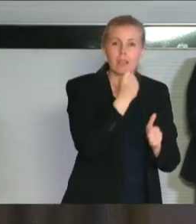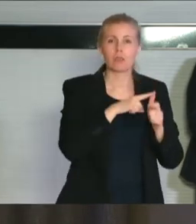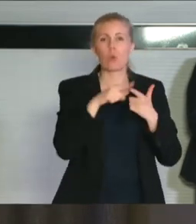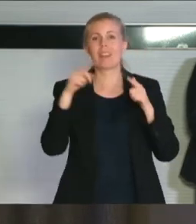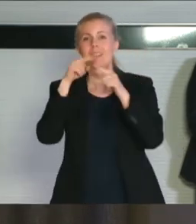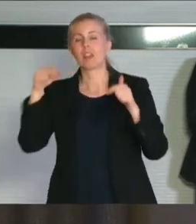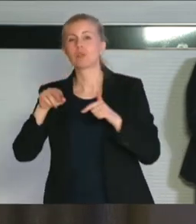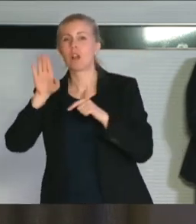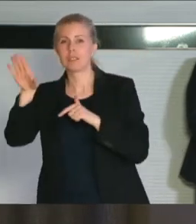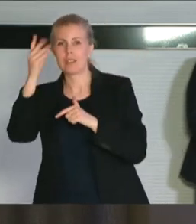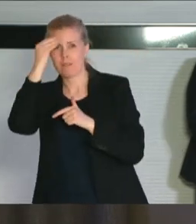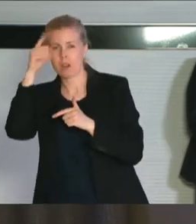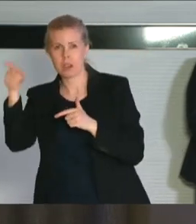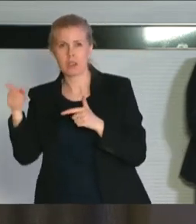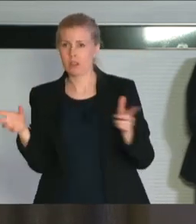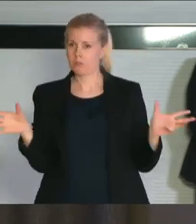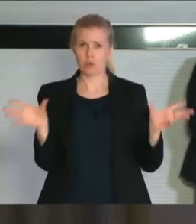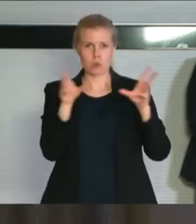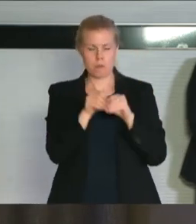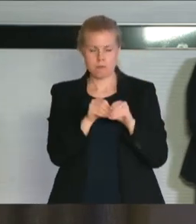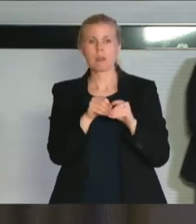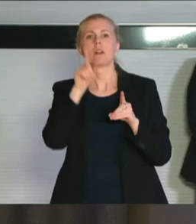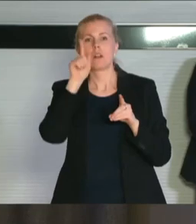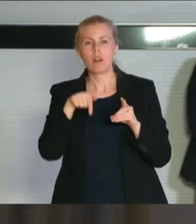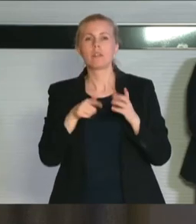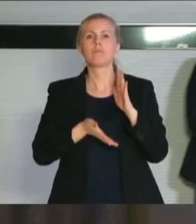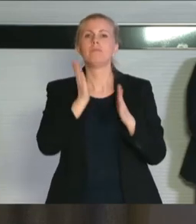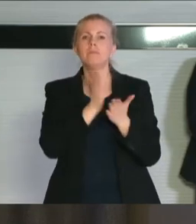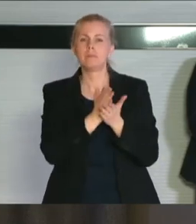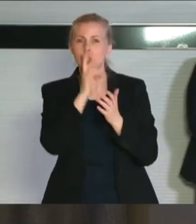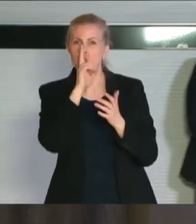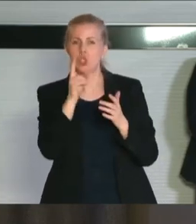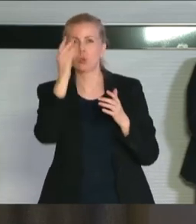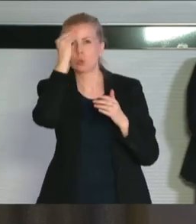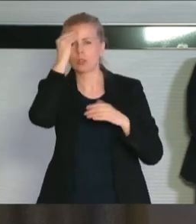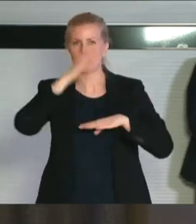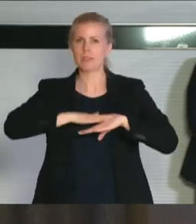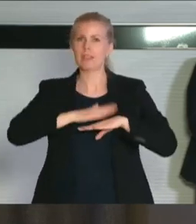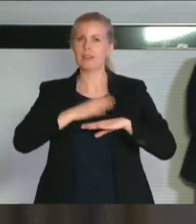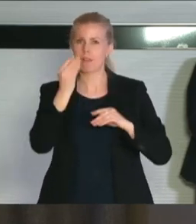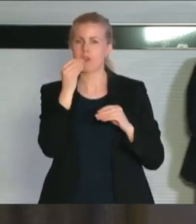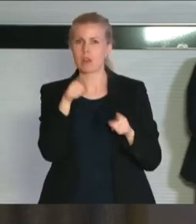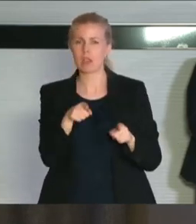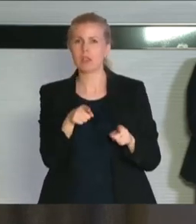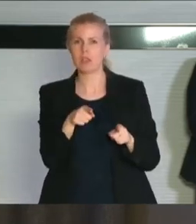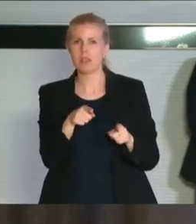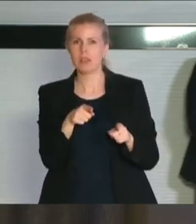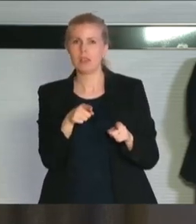erfaringer. Og da har vi muligheten til å gjøre nye kunnskapsbaserte vurderinger. Og det handler jo ikke minst